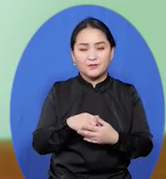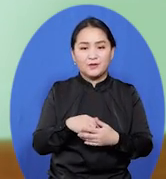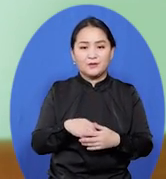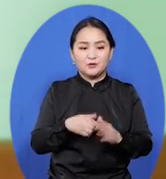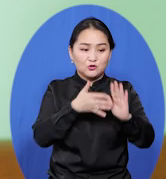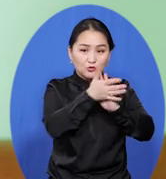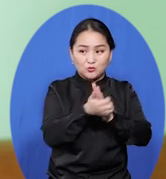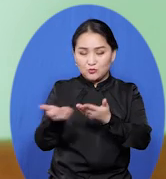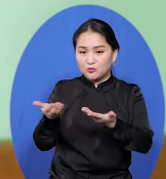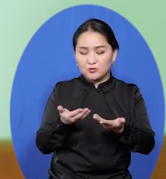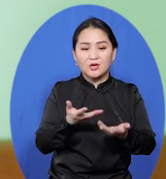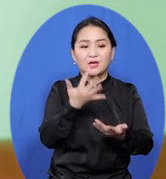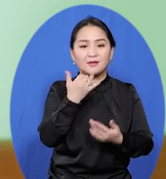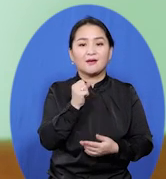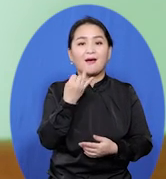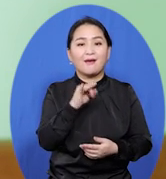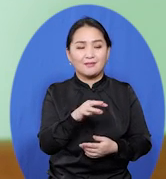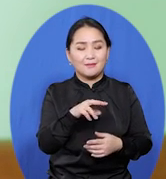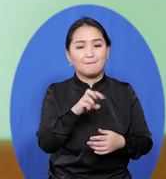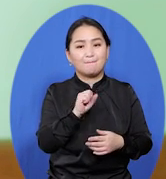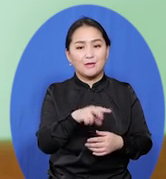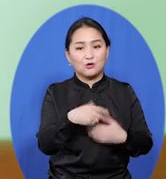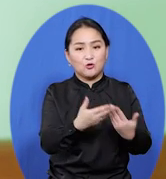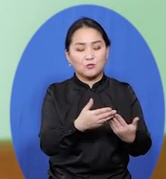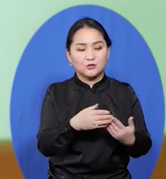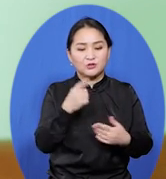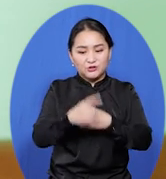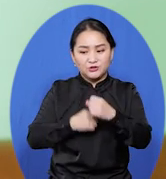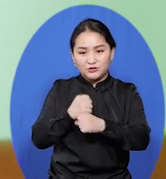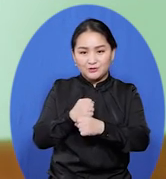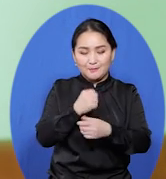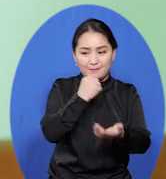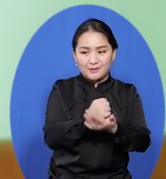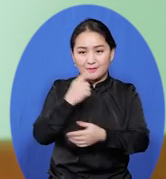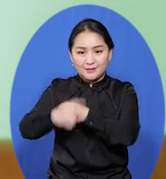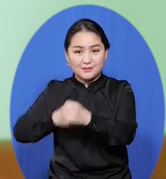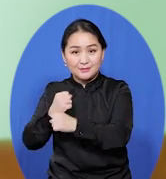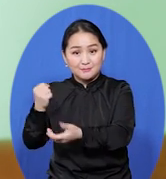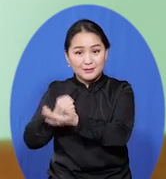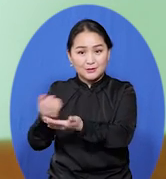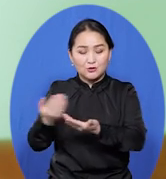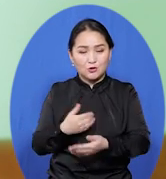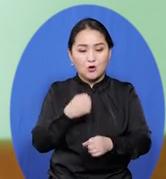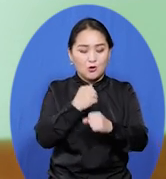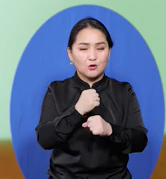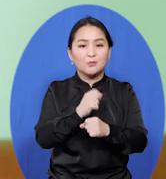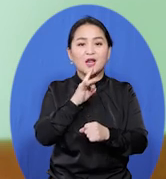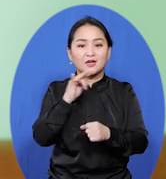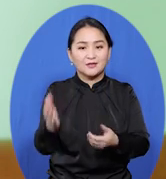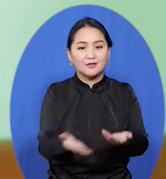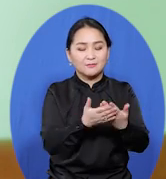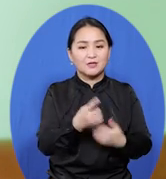нөгөө төсөв өөр ирдэг штеп. Тэгэхэд эдийн айлыг малжуулах гэдэг одоо хувь нь тухайн жилдээ батлагдаа ирдэг юм. Ер нь урдны жилүүд хөдөлмөрийн дэмжих